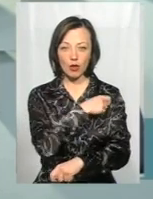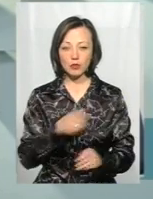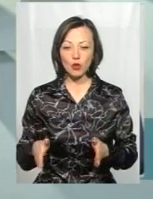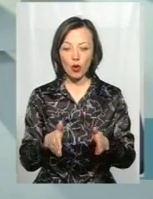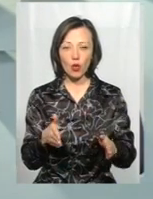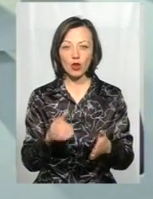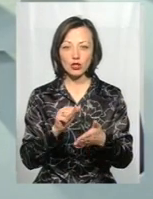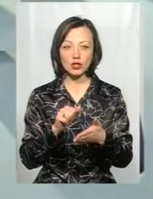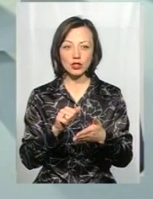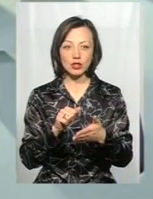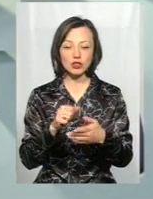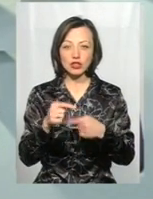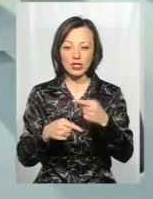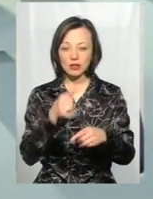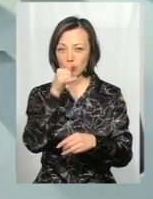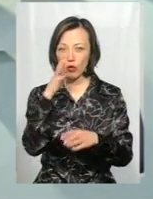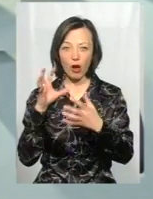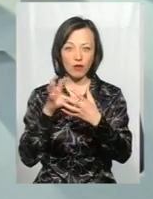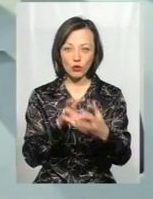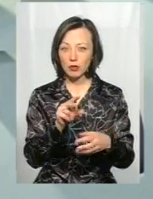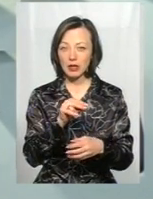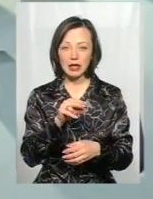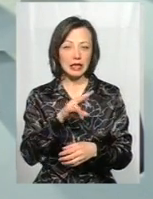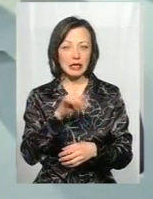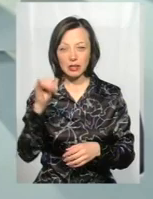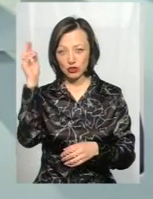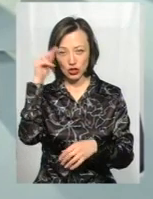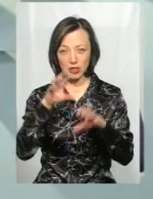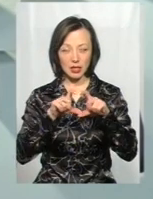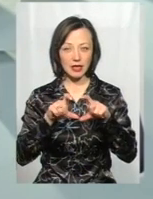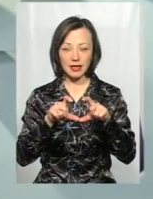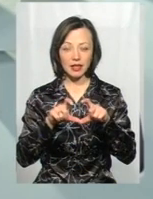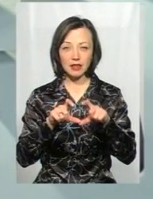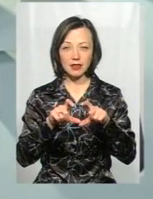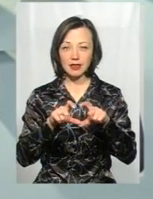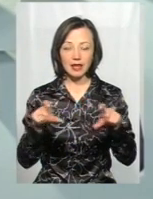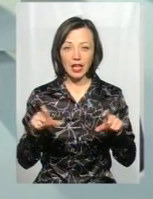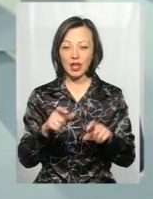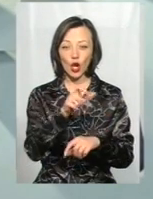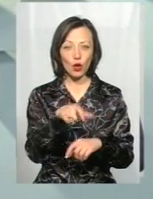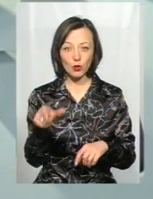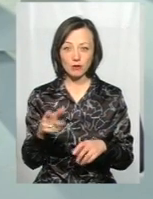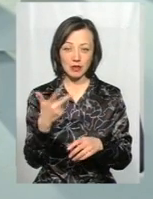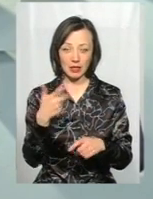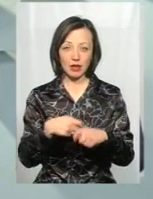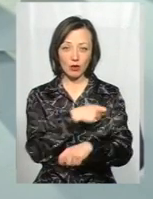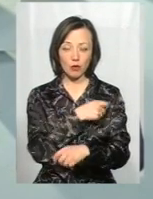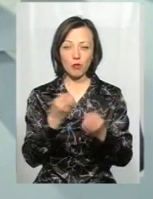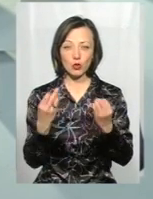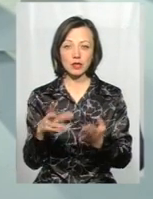які не можуть проїхати ні автобус, ні шкільний, ні люди, ні перевізники, то зробивши цих 3 кілометри, у нас є простий